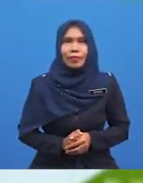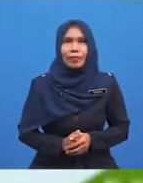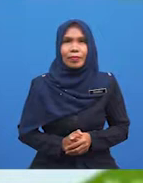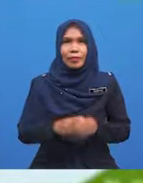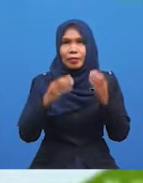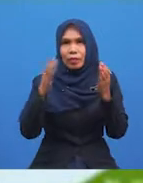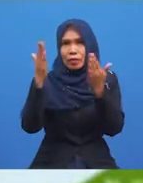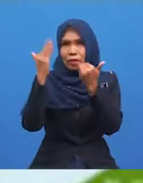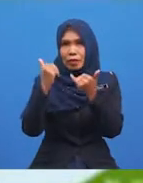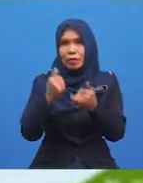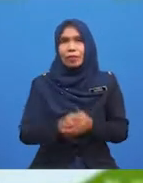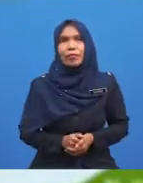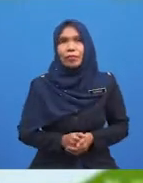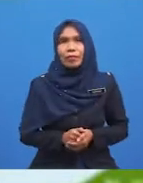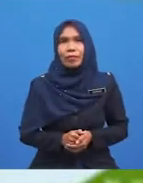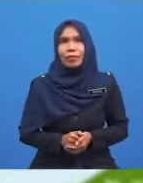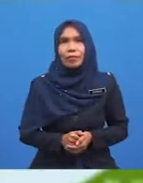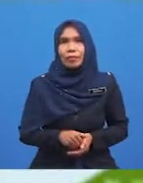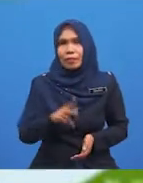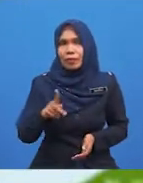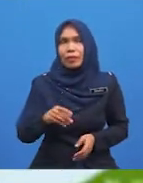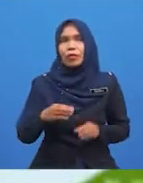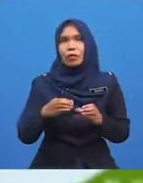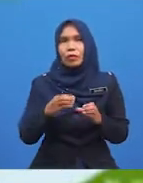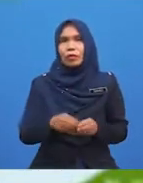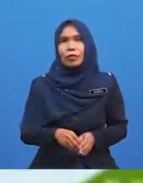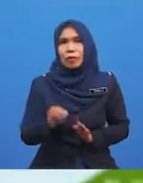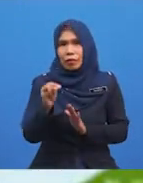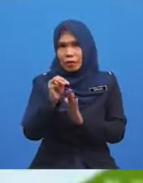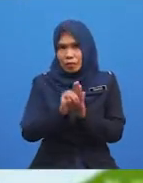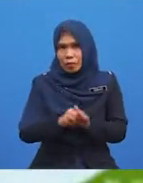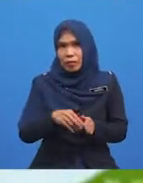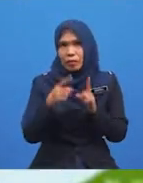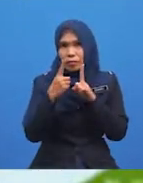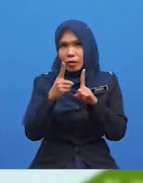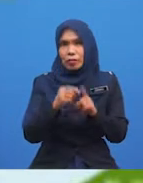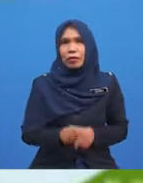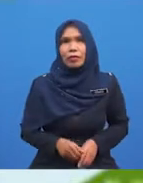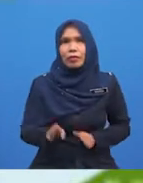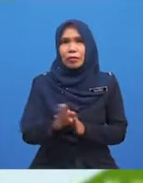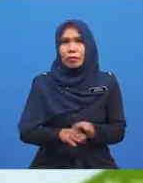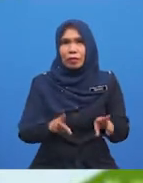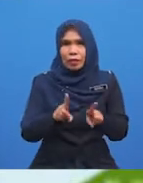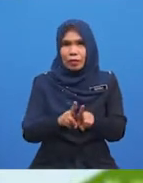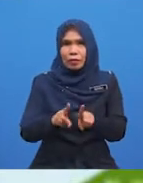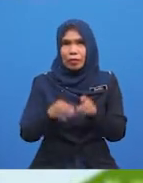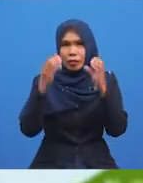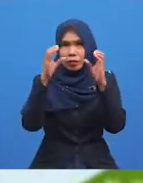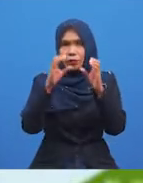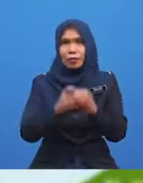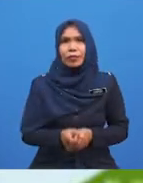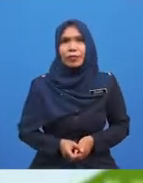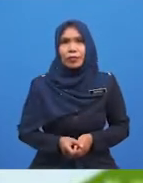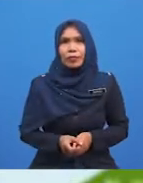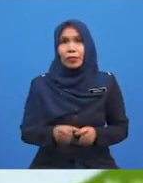Cikgu harap para pelajar semua cuba menjawab semua soalan ini bersama-sama cikgu.